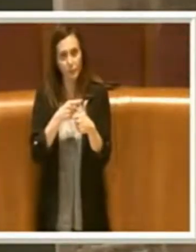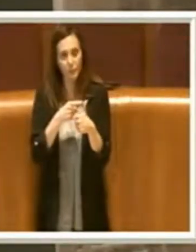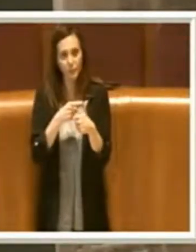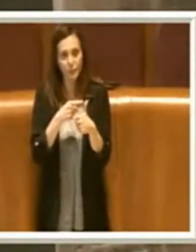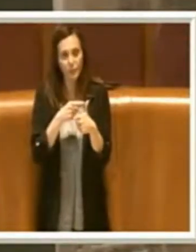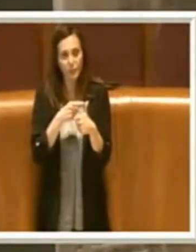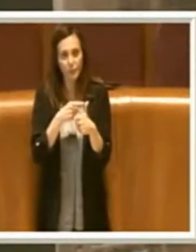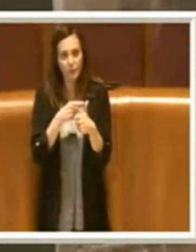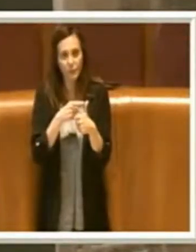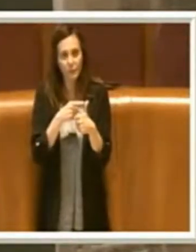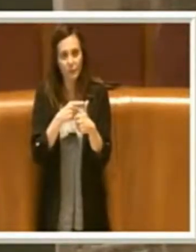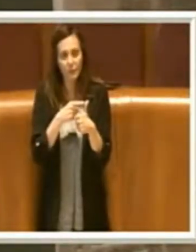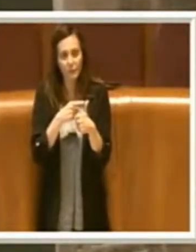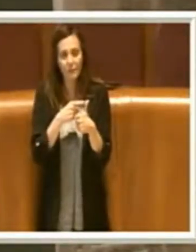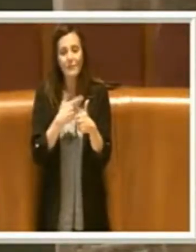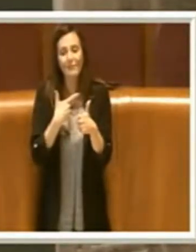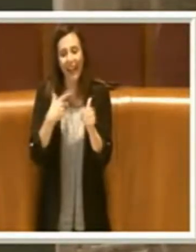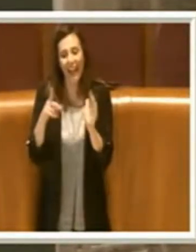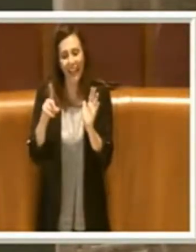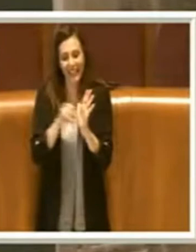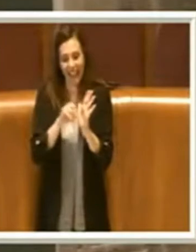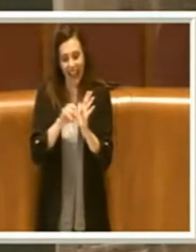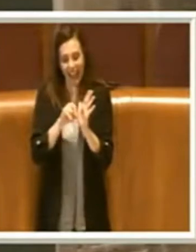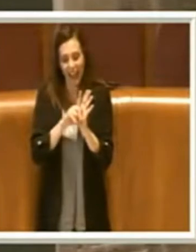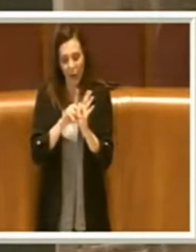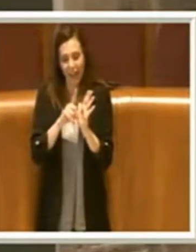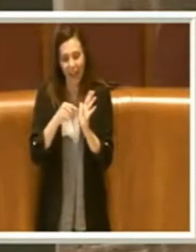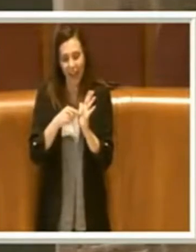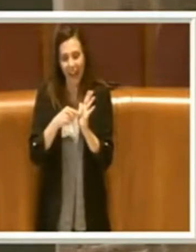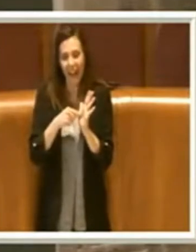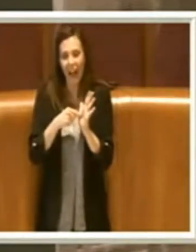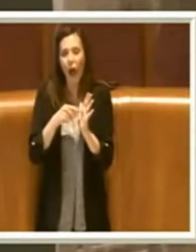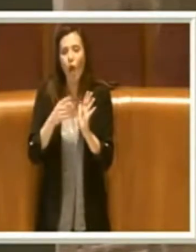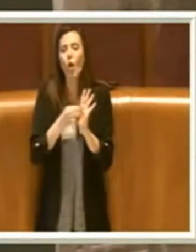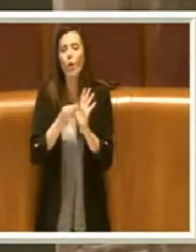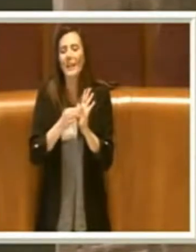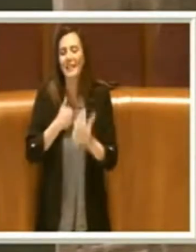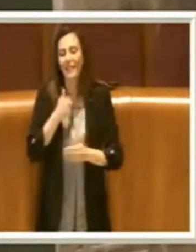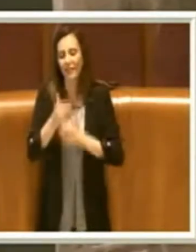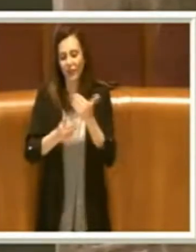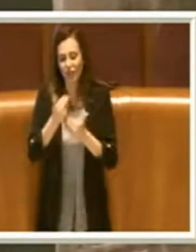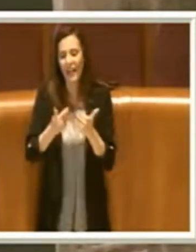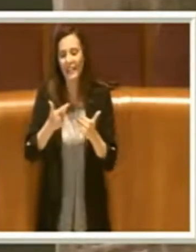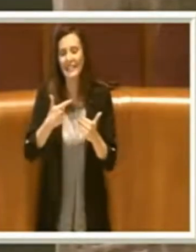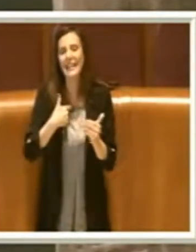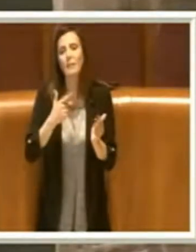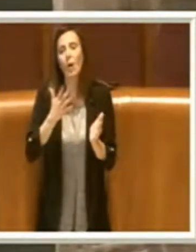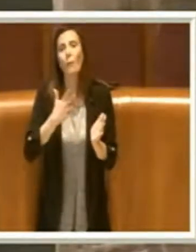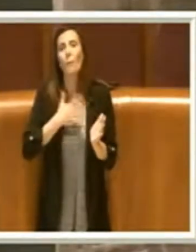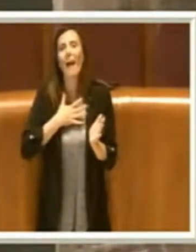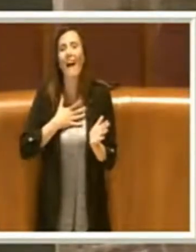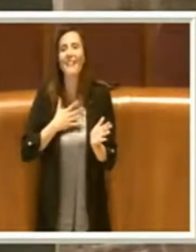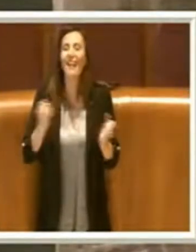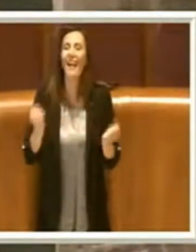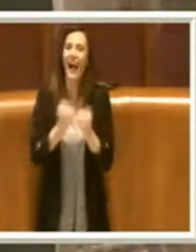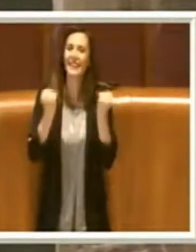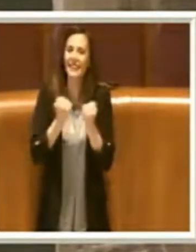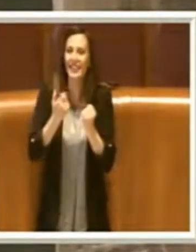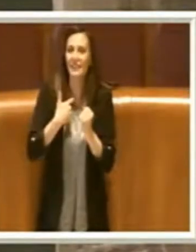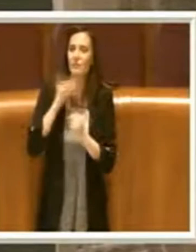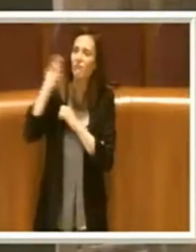ovviamente in deroga alla normativa vigente di far sì che ci si faccia parte attiva qui a roma per chiedere al governo nazionale